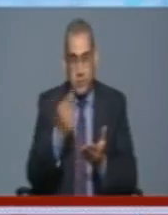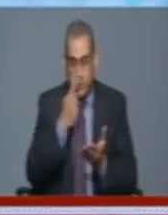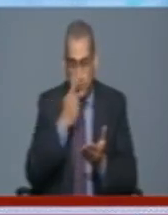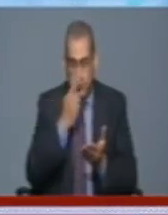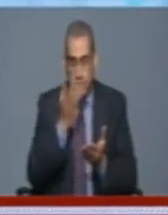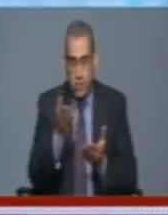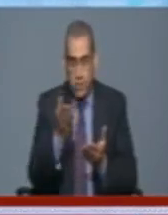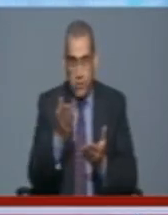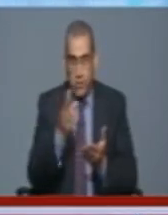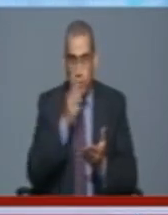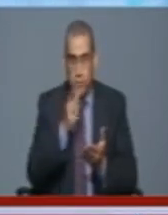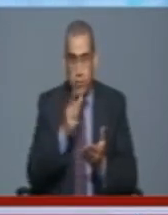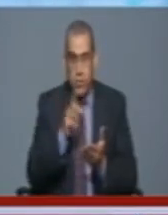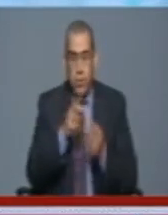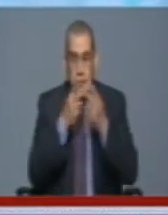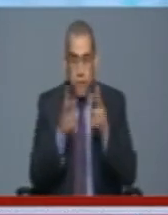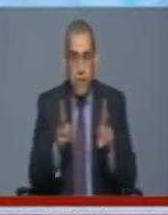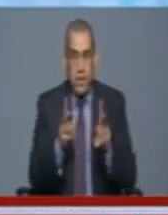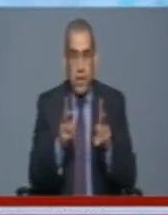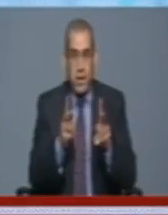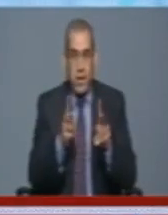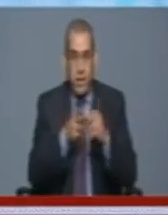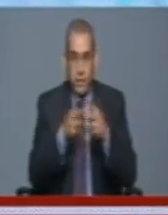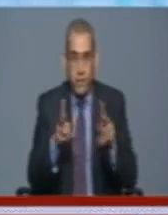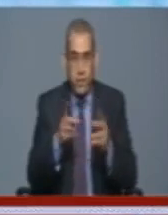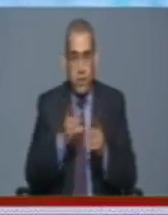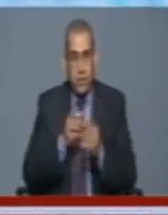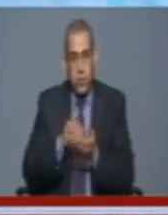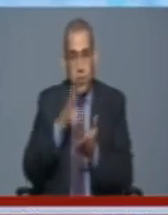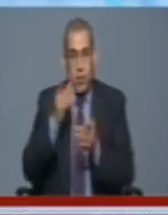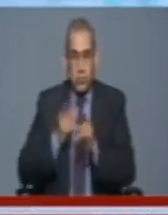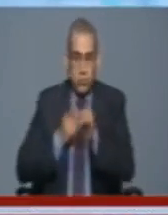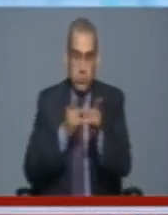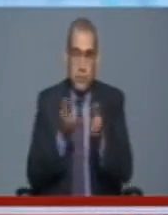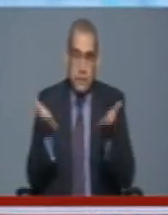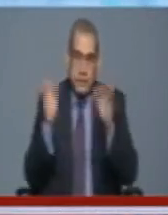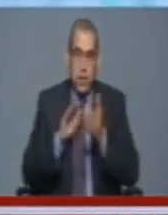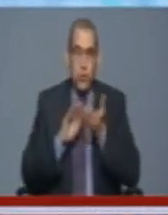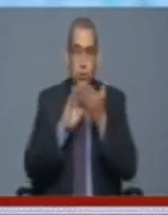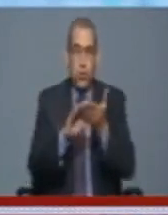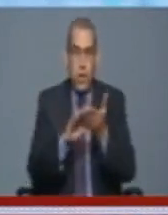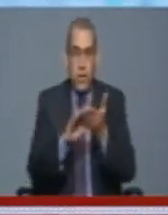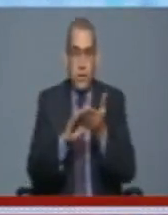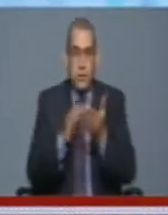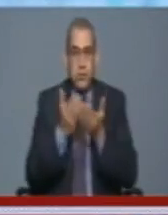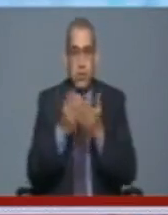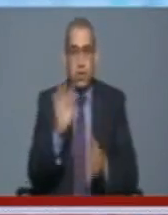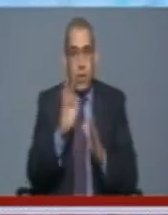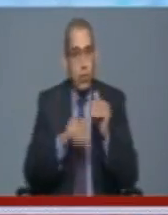بإشارة البدء لانطلاق قافلة أخرى من المساعدات التي يقدمها الشعب